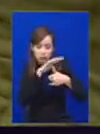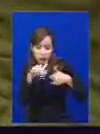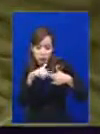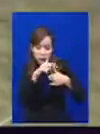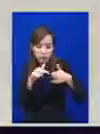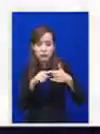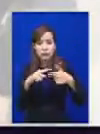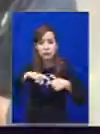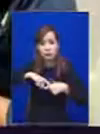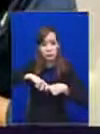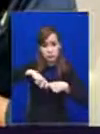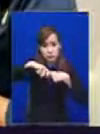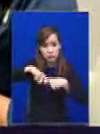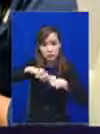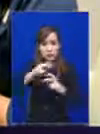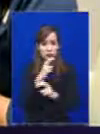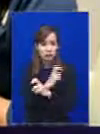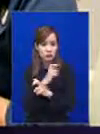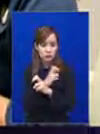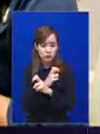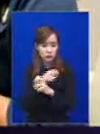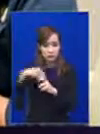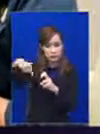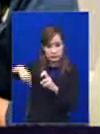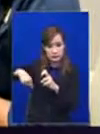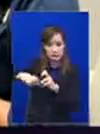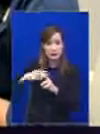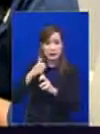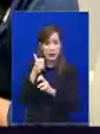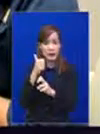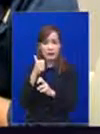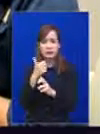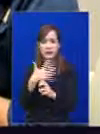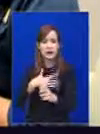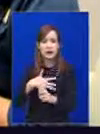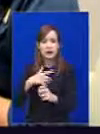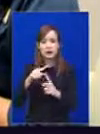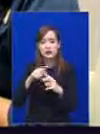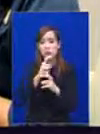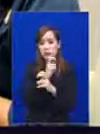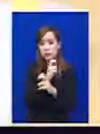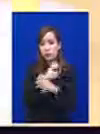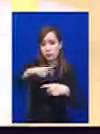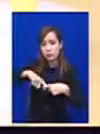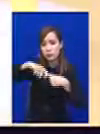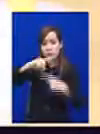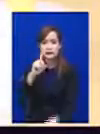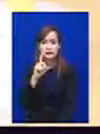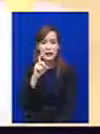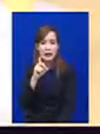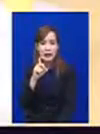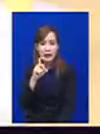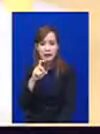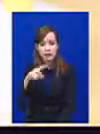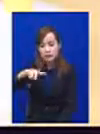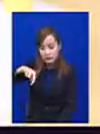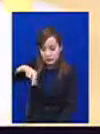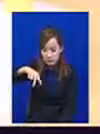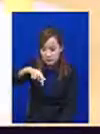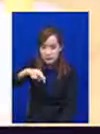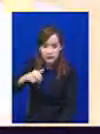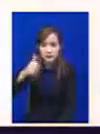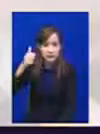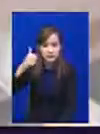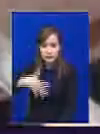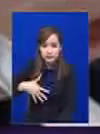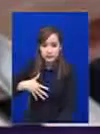กระดูกสะโพกซึ่งยื่นขึ้นไปด้านบนได้และเป็นสาเหตุทำให้หัวกระดูกสะโพกตายและไม่สามารถเดินได้ตามปกติ